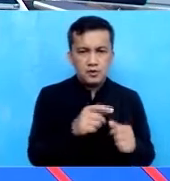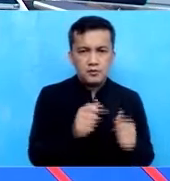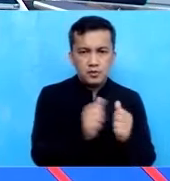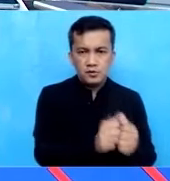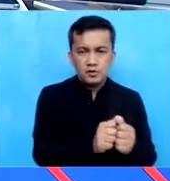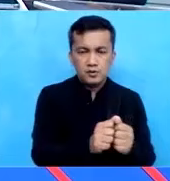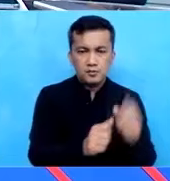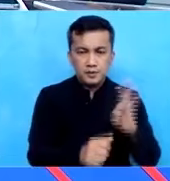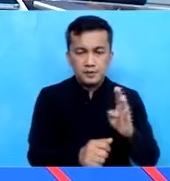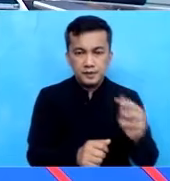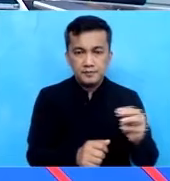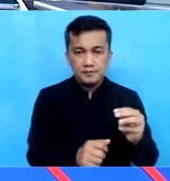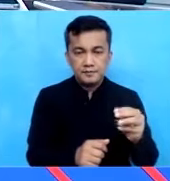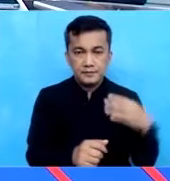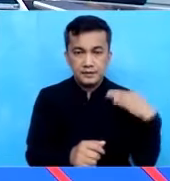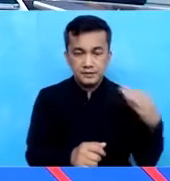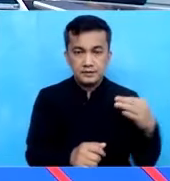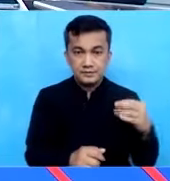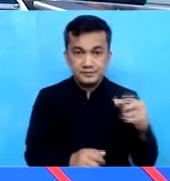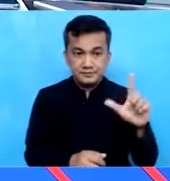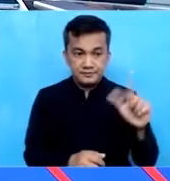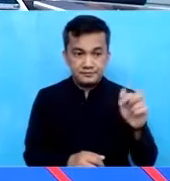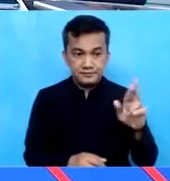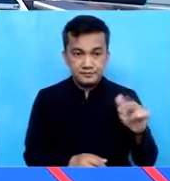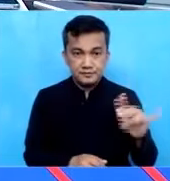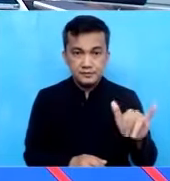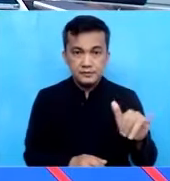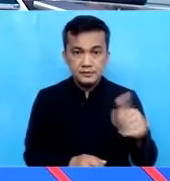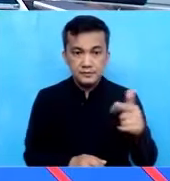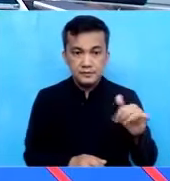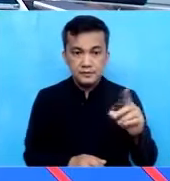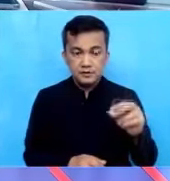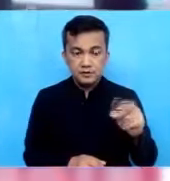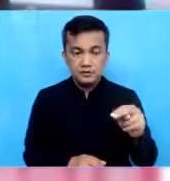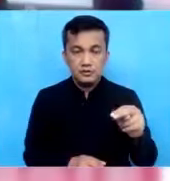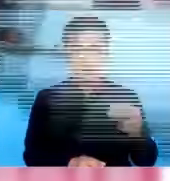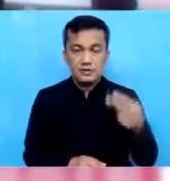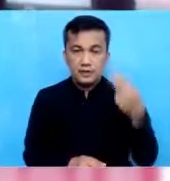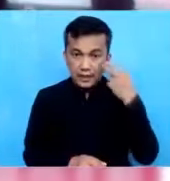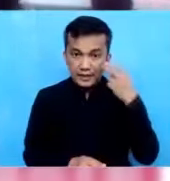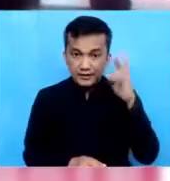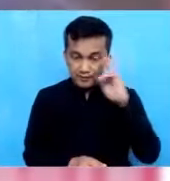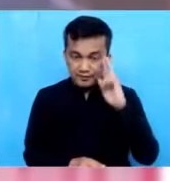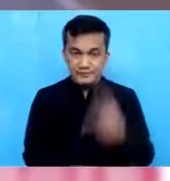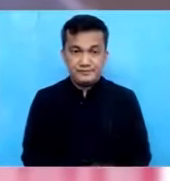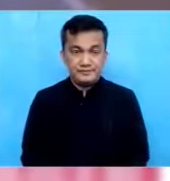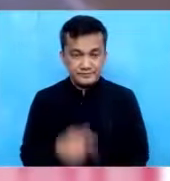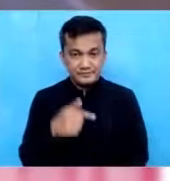Harry Roque. Nasa frontline ng balitang yan si May Ann Los Baños.